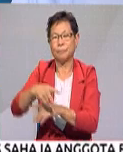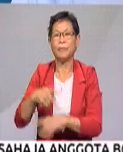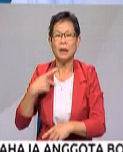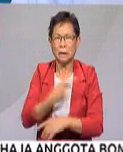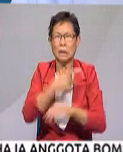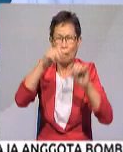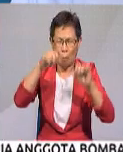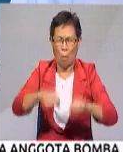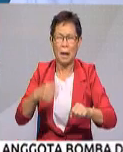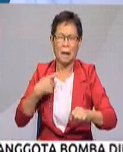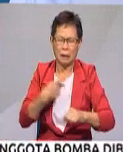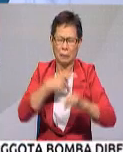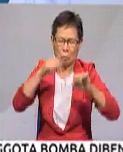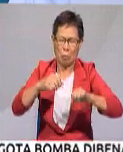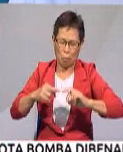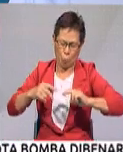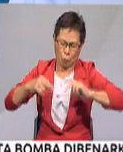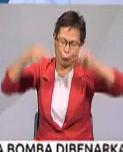untuk meningkatkan